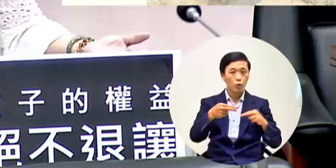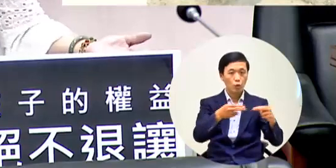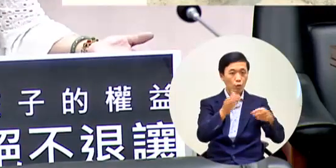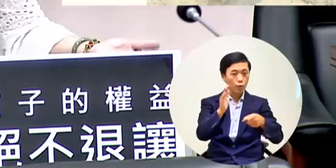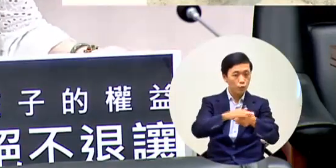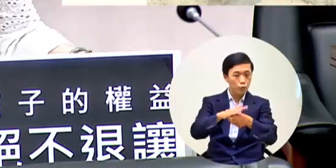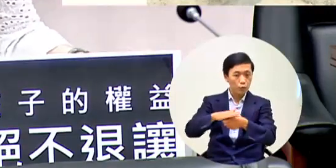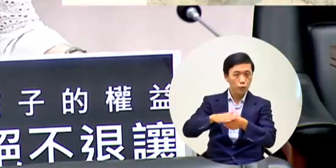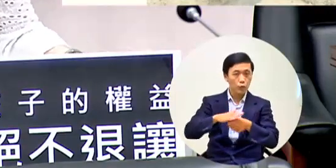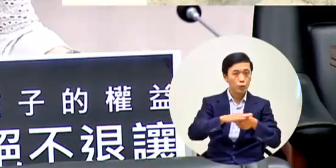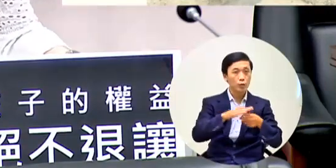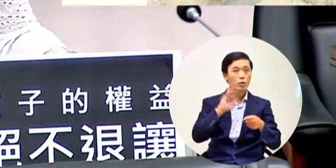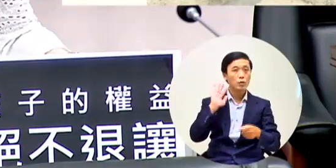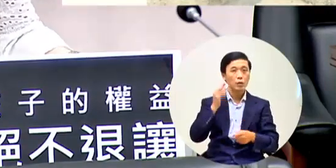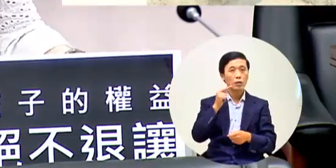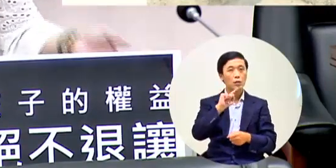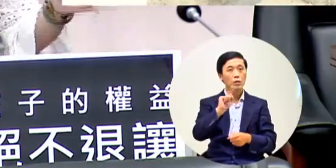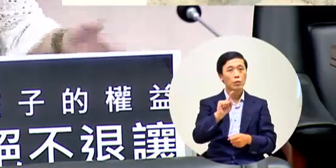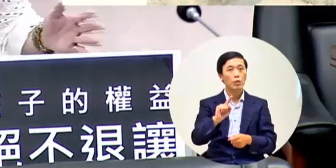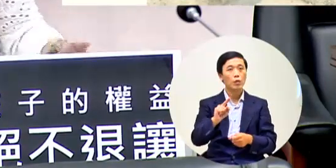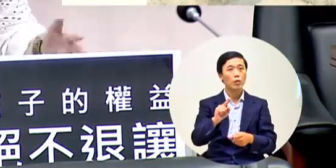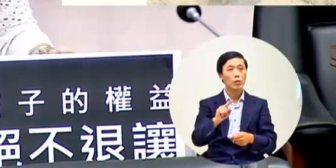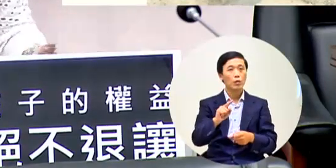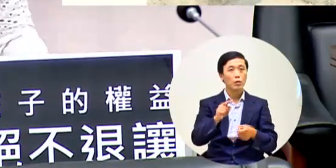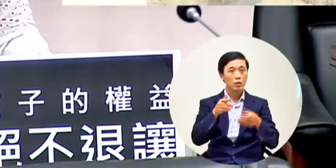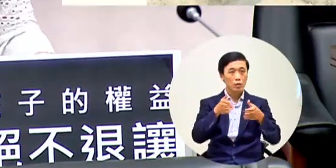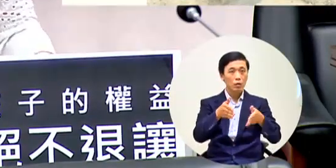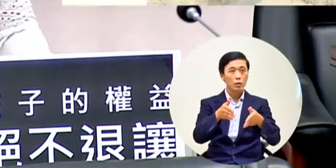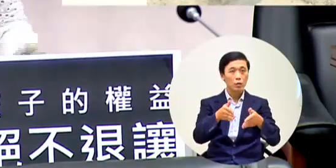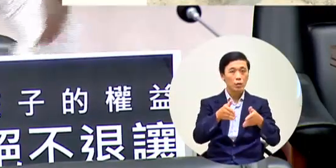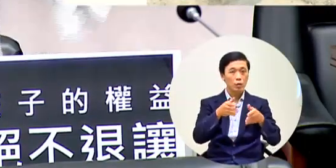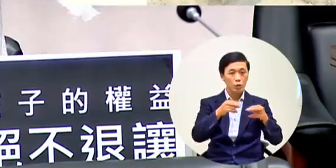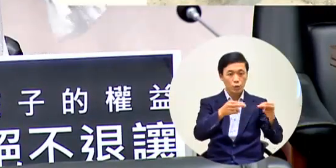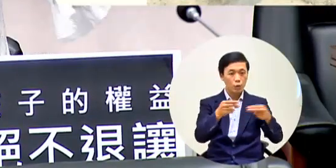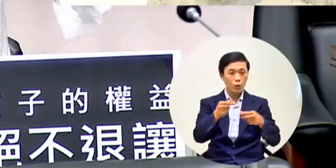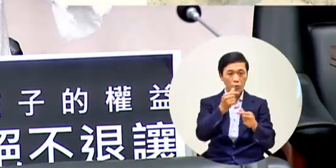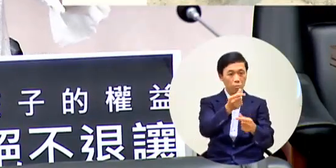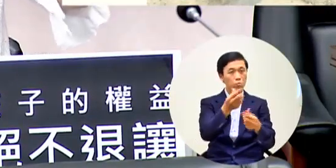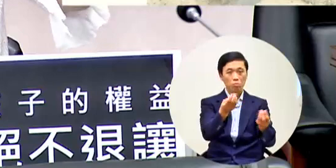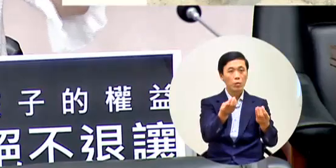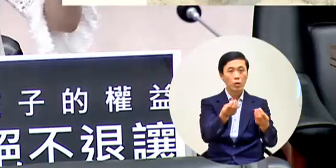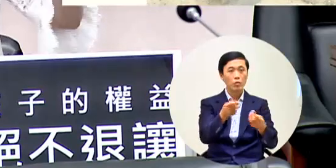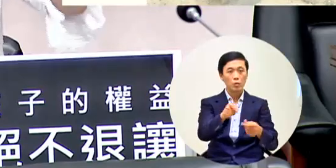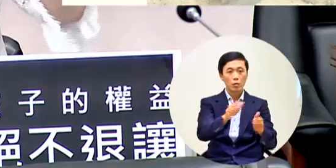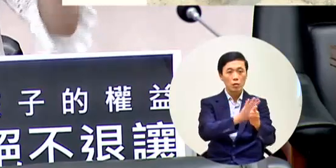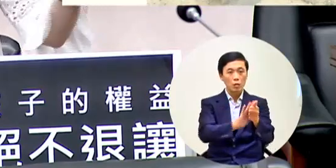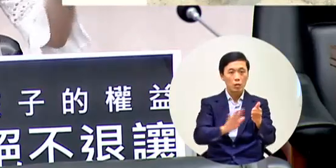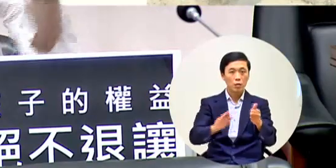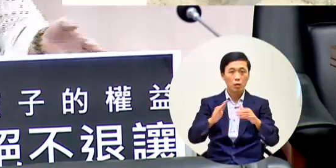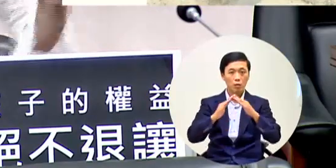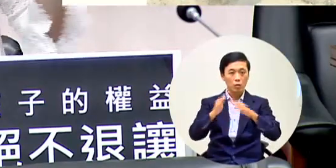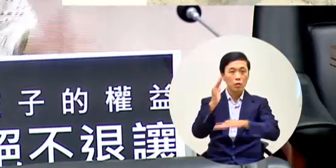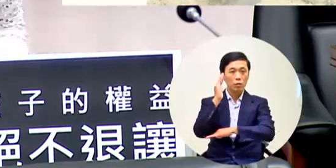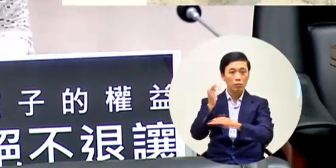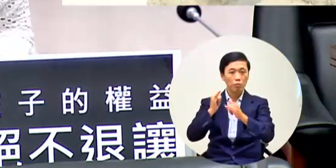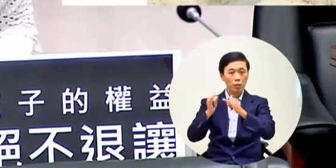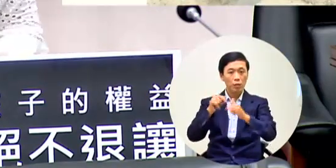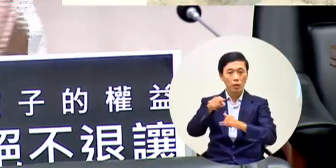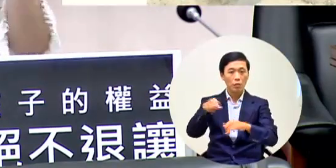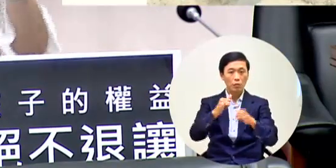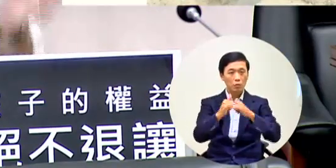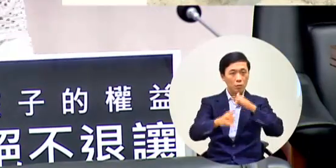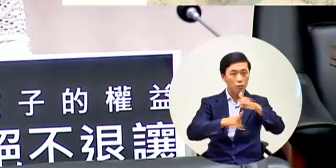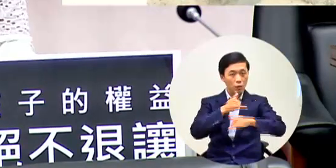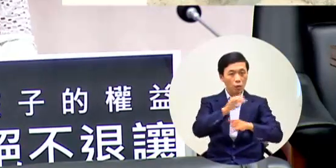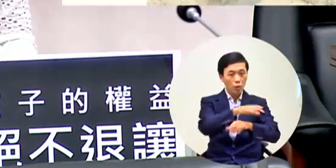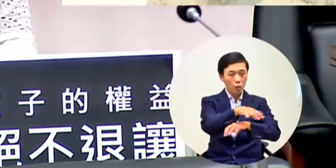是还是没有好好的去做彻底的修，所以这是有关于我们市民他生活的环境。